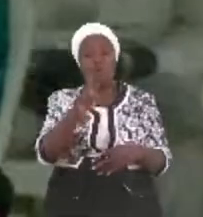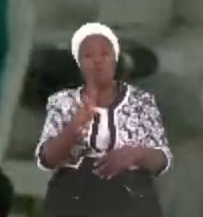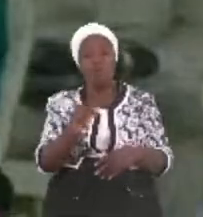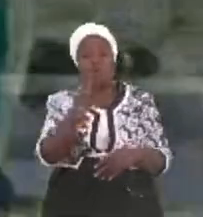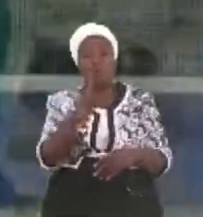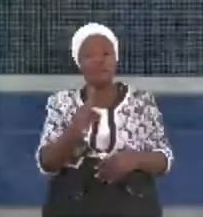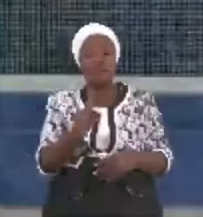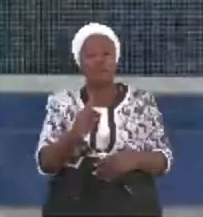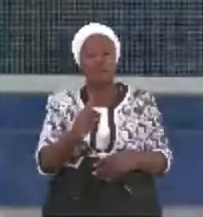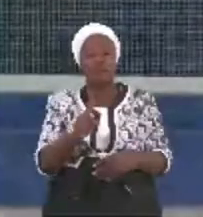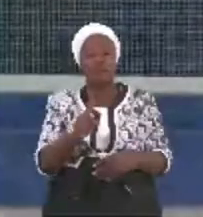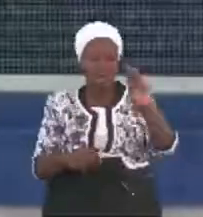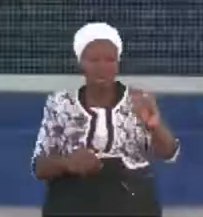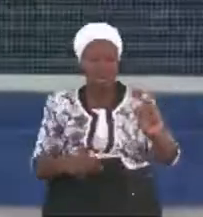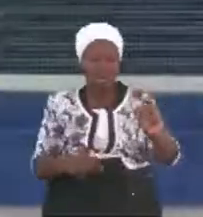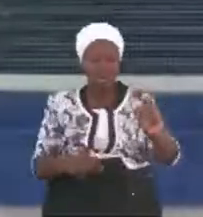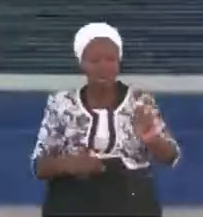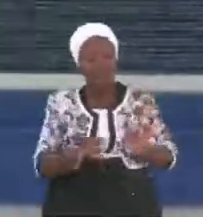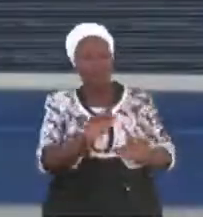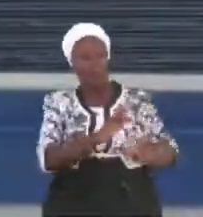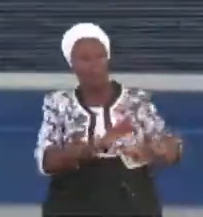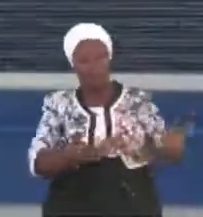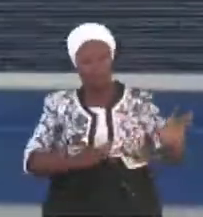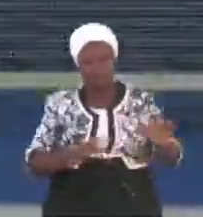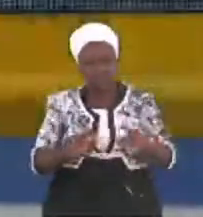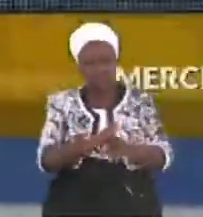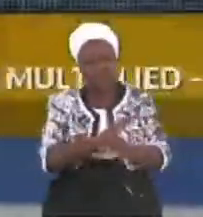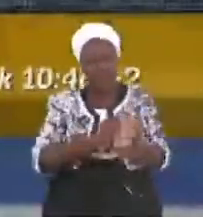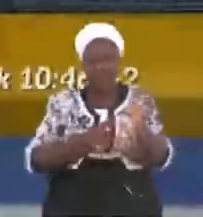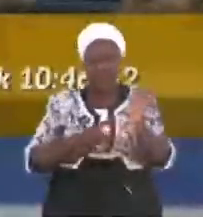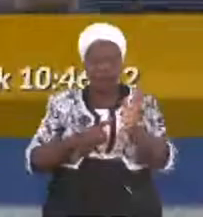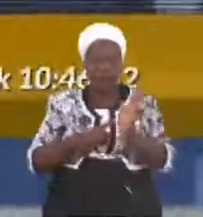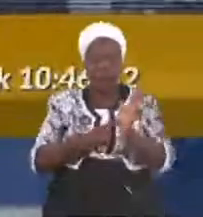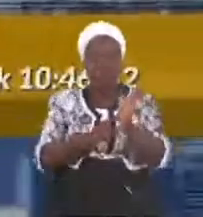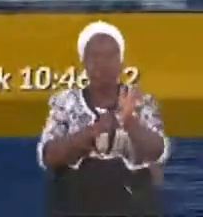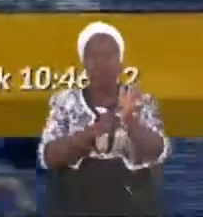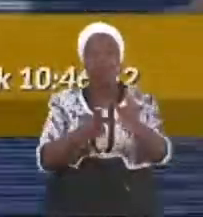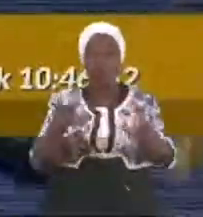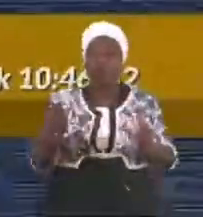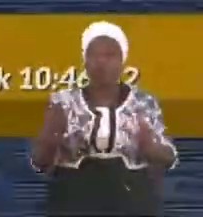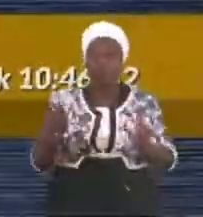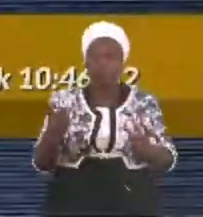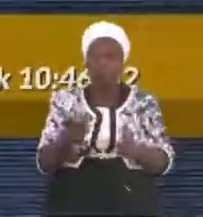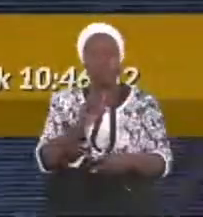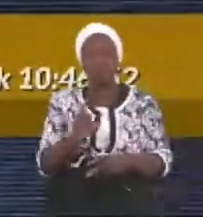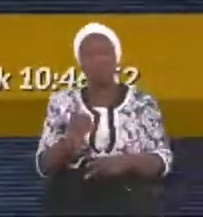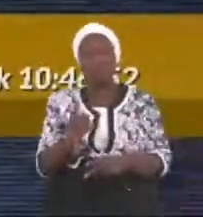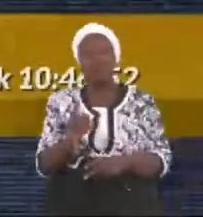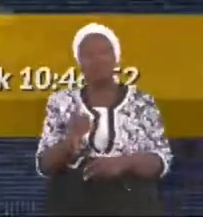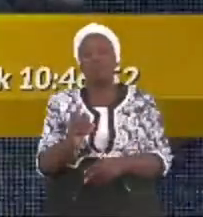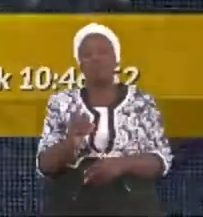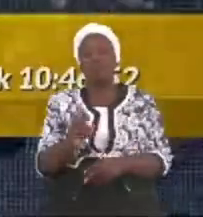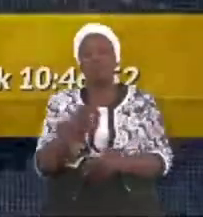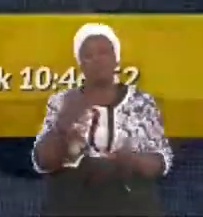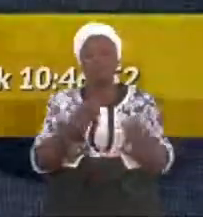un. Le M, les manifestations de miséricorde multipliées. Voici un homme qui est